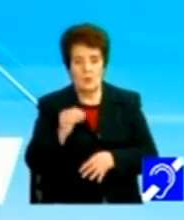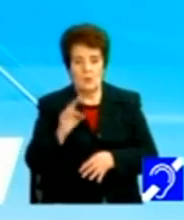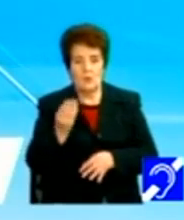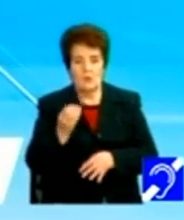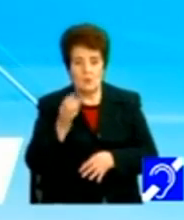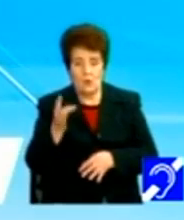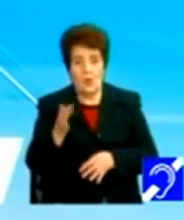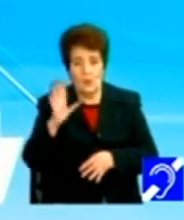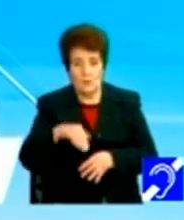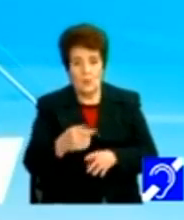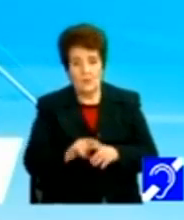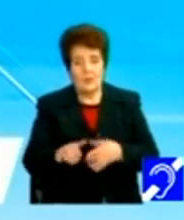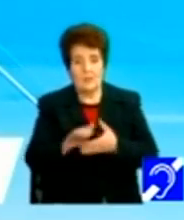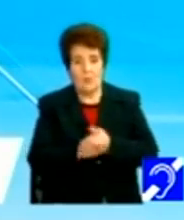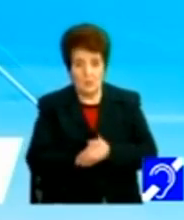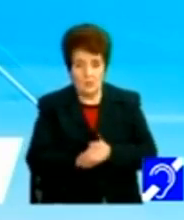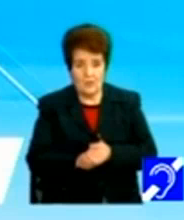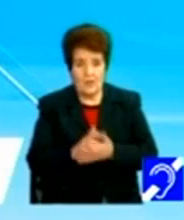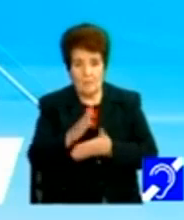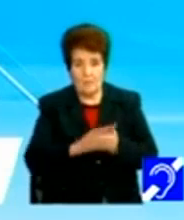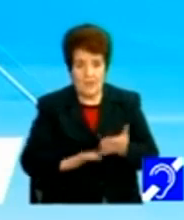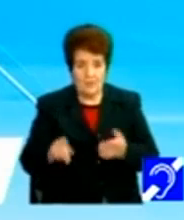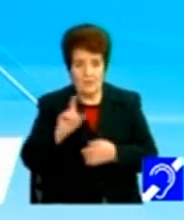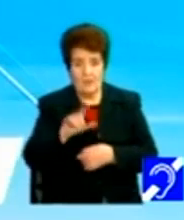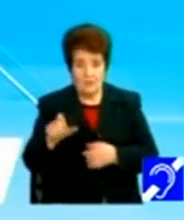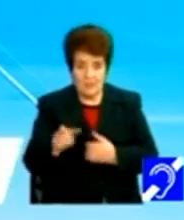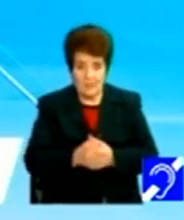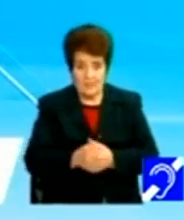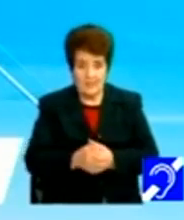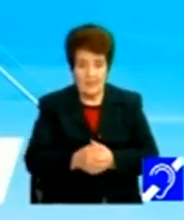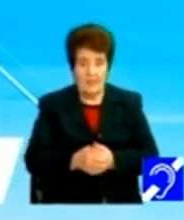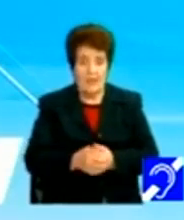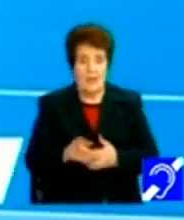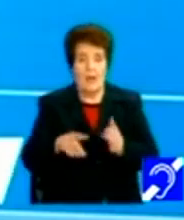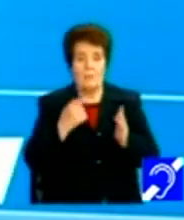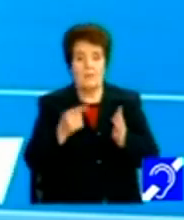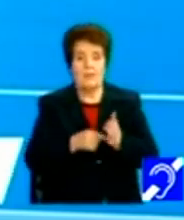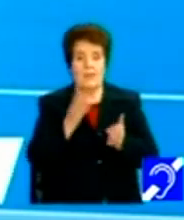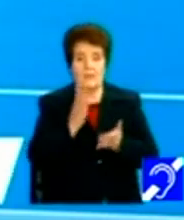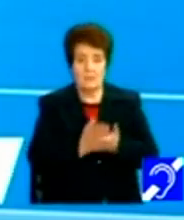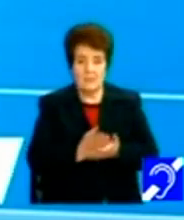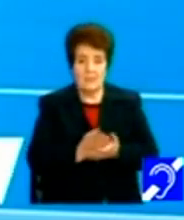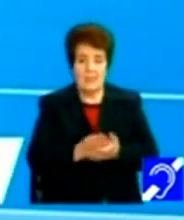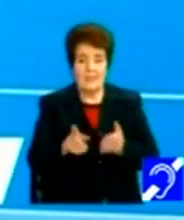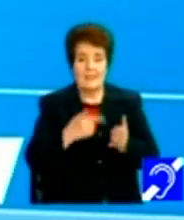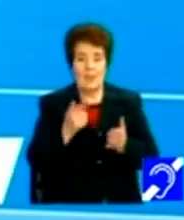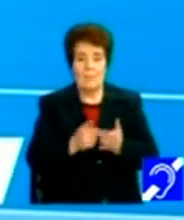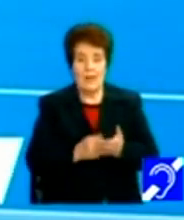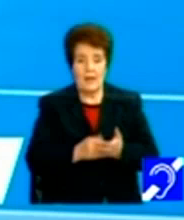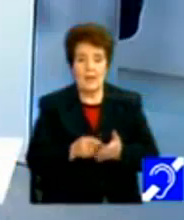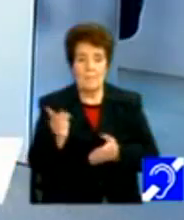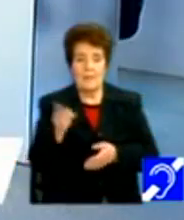reușim această consolidare, mergem mai departe și către ceilalți cetățeni. Eu v-am întrebat pentru că există această întrebare peste tot. Nu